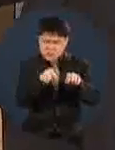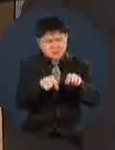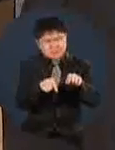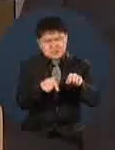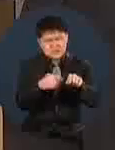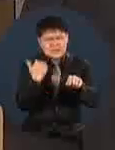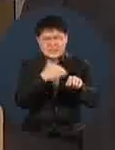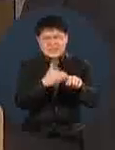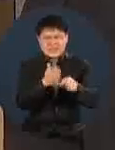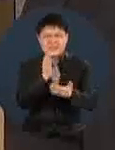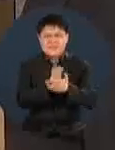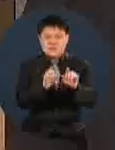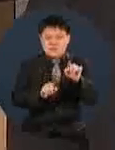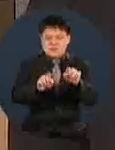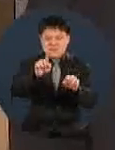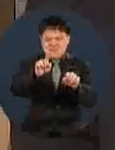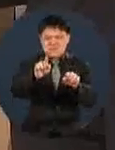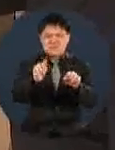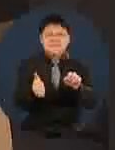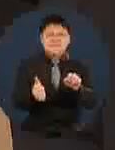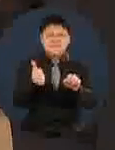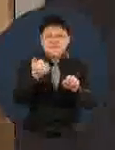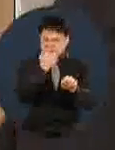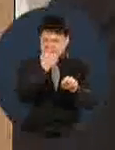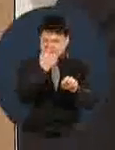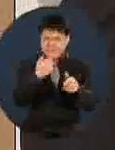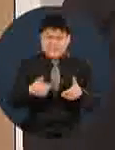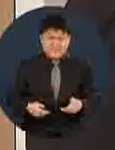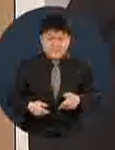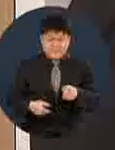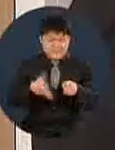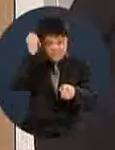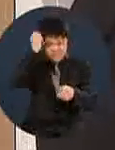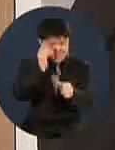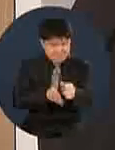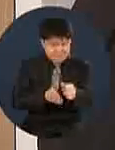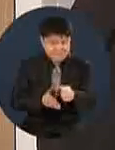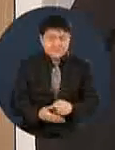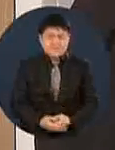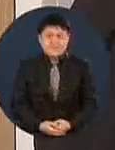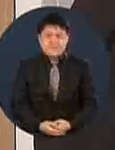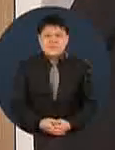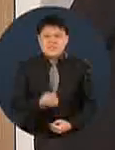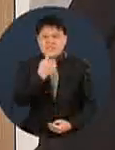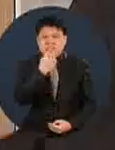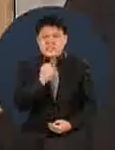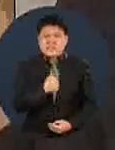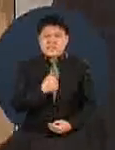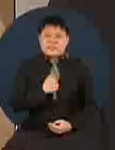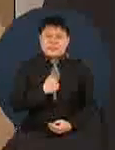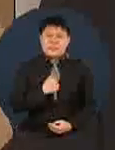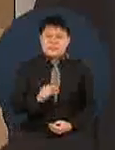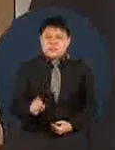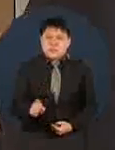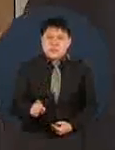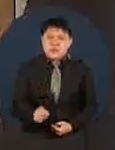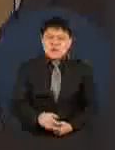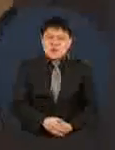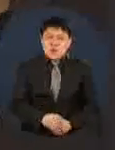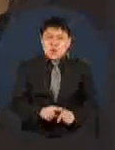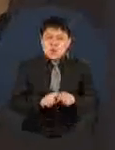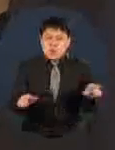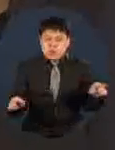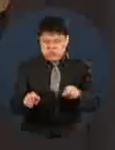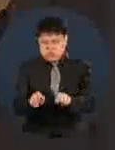네. 이렇게 나를 자로 두는 수가 꼭 배워둘 만한 핵마법이 되겠습니다. 네. 그럼 백도 깝깝한데요. 정수는 좀 이렇게